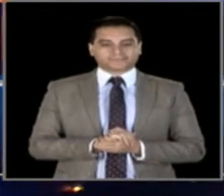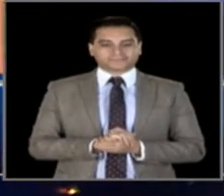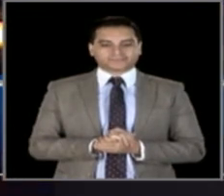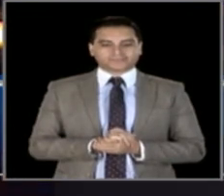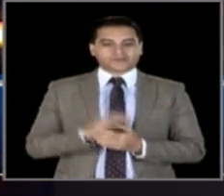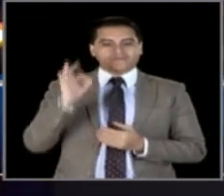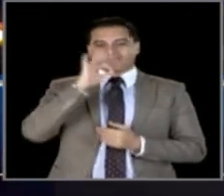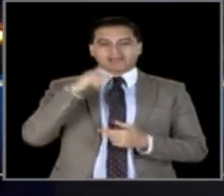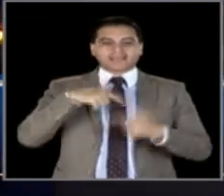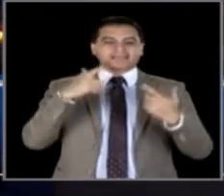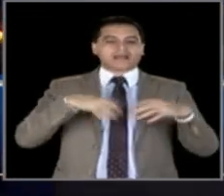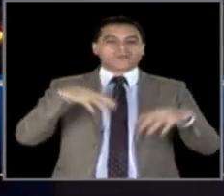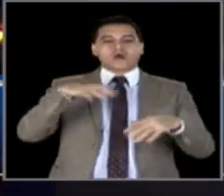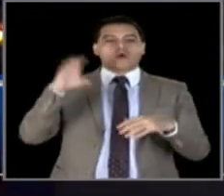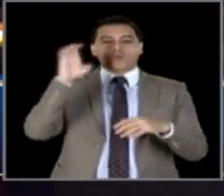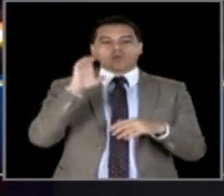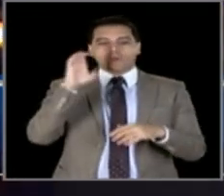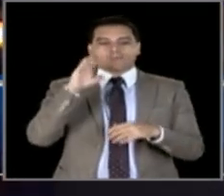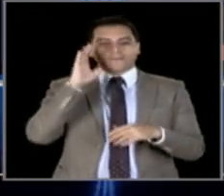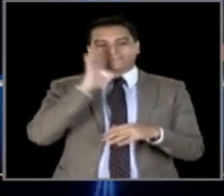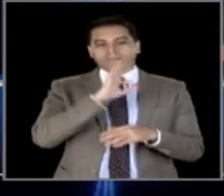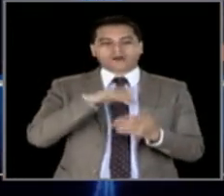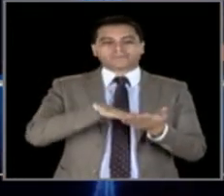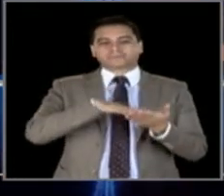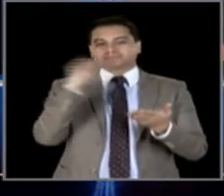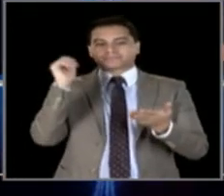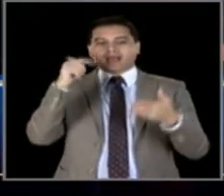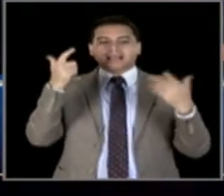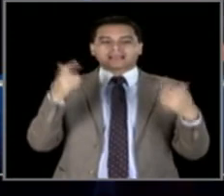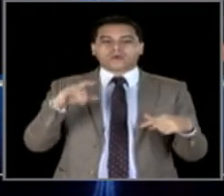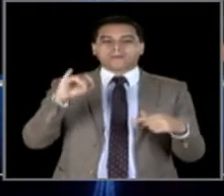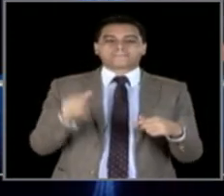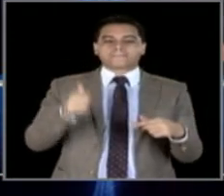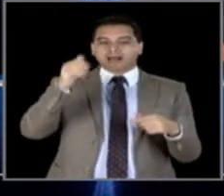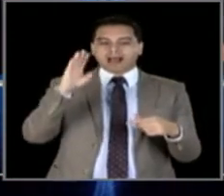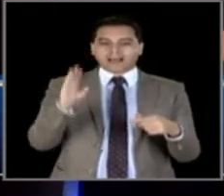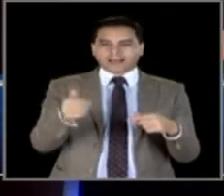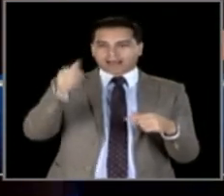عن أي دولة أوروبية استقلت منطقة ماكاو عام